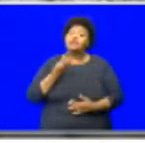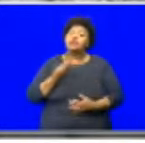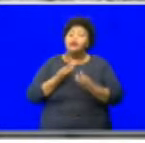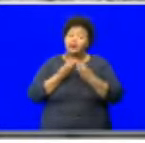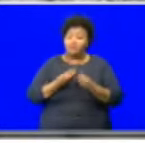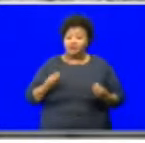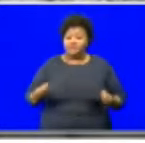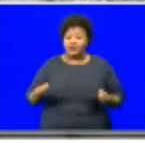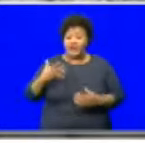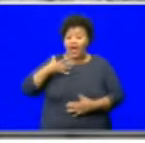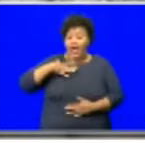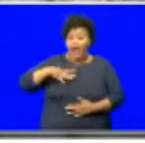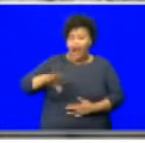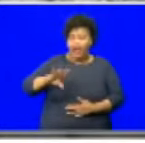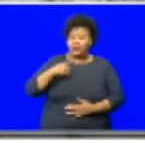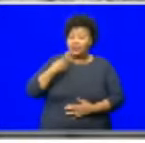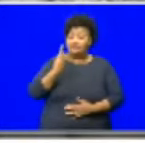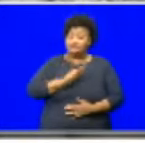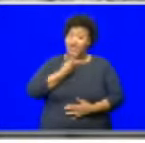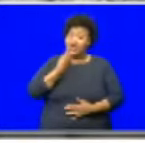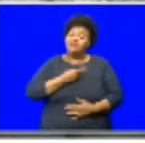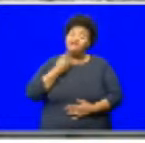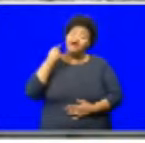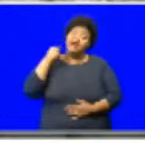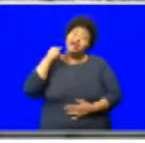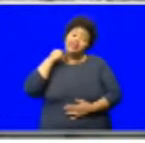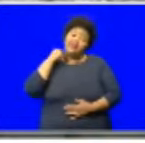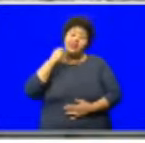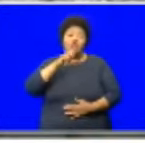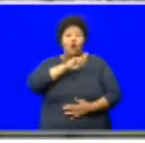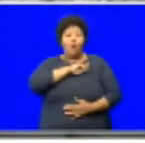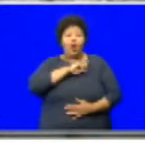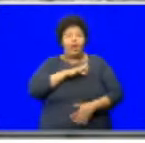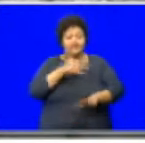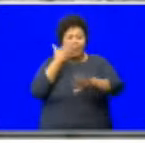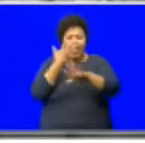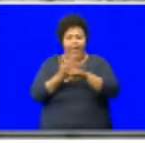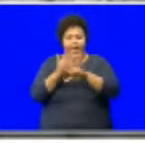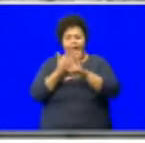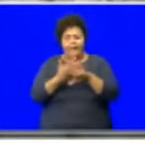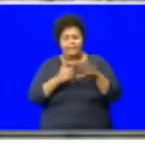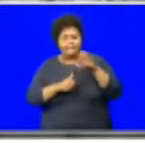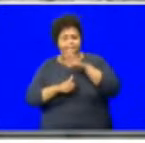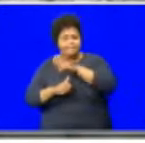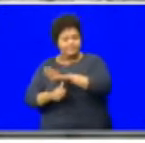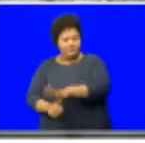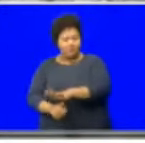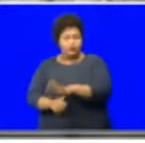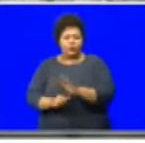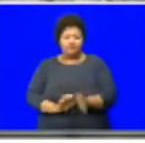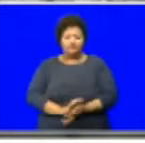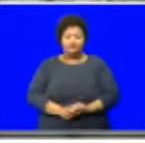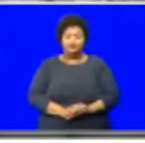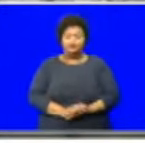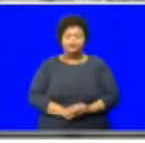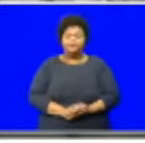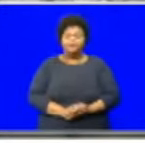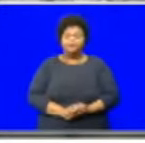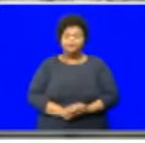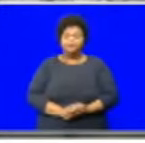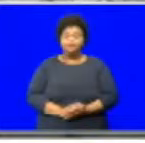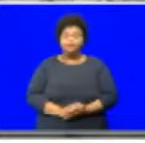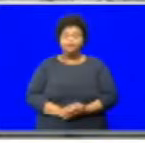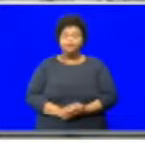ukuthi bulala ngenxa yalokucindzeteleka ngenxa yalokuhlukubeteka so siyakholelwa lekutheni